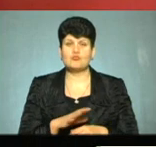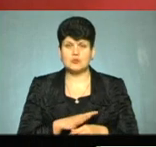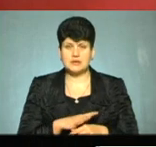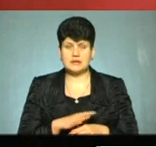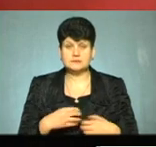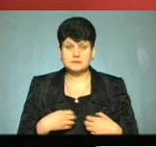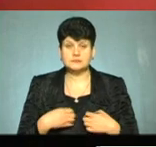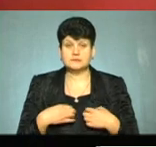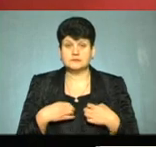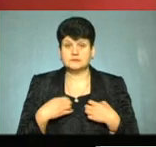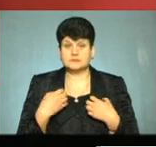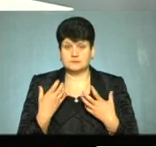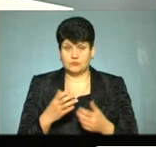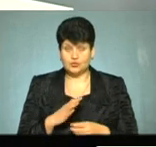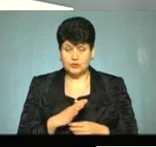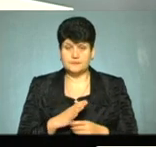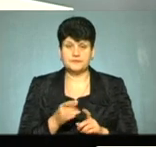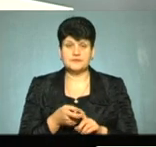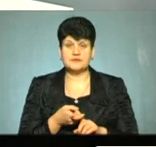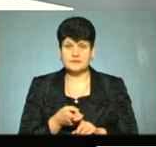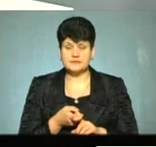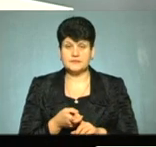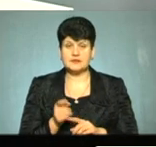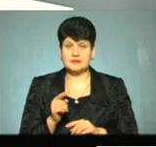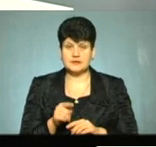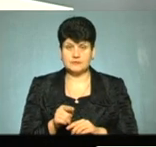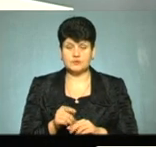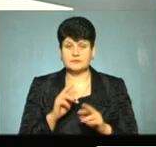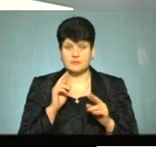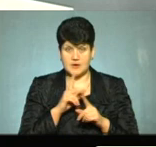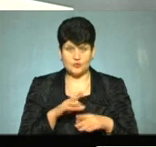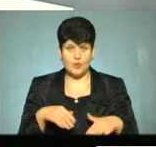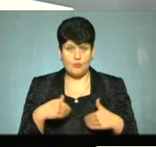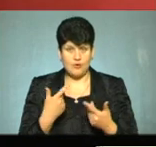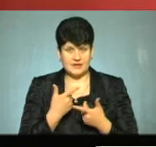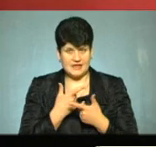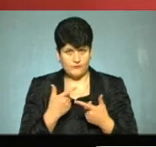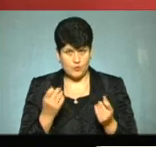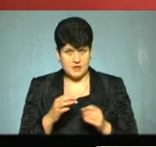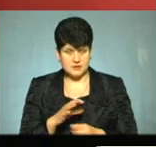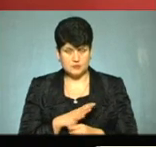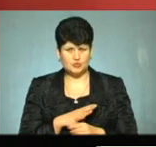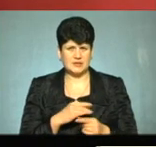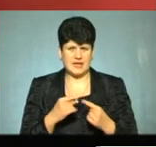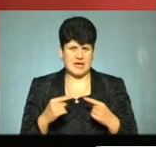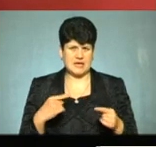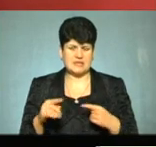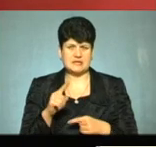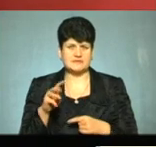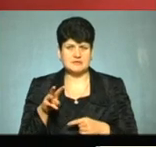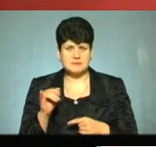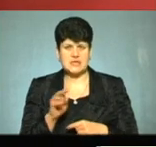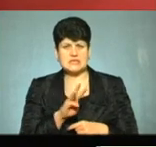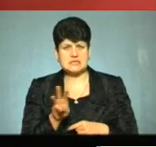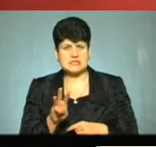була панічні ці настрої були спровоковані певною мірою дезінформації, так? Тобто поширення цієї інформації на різних